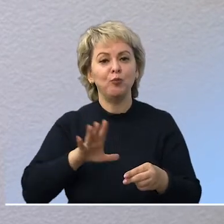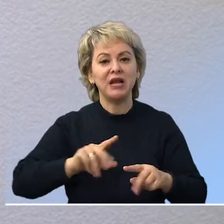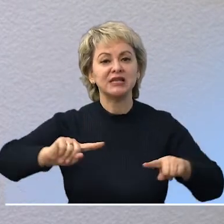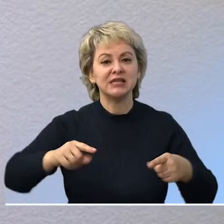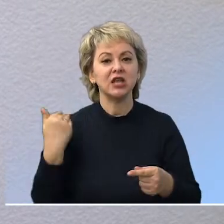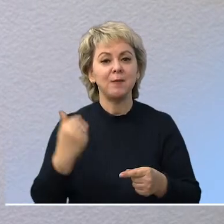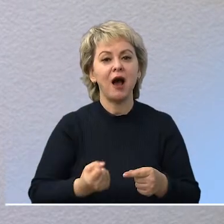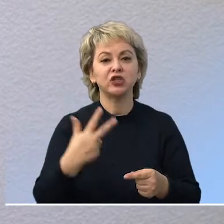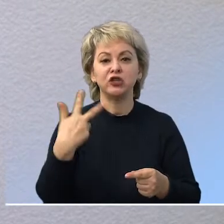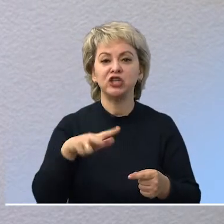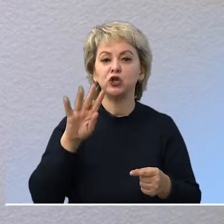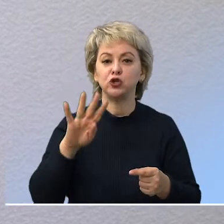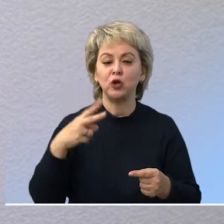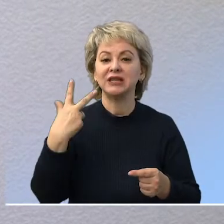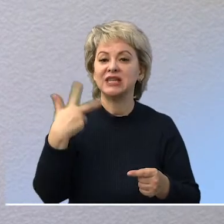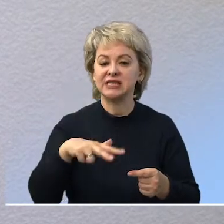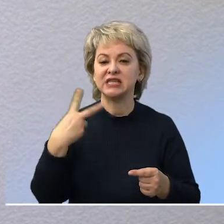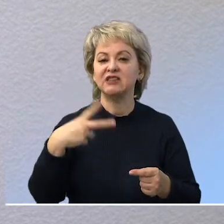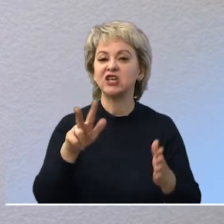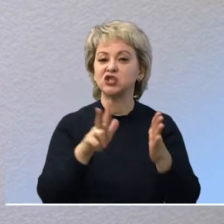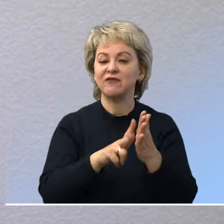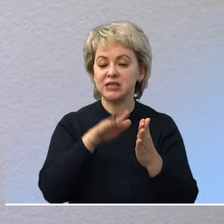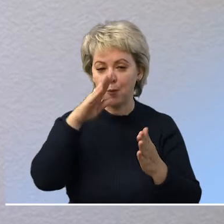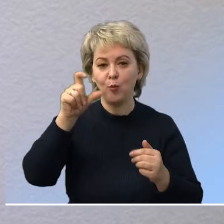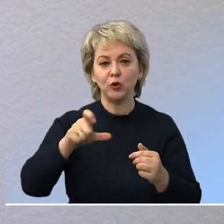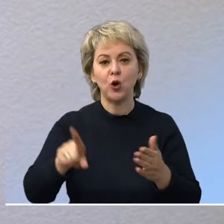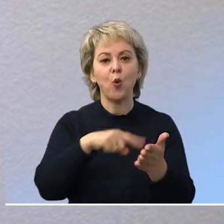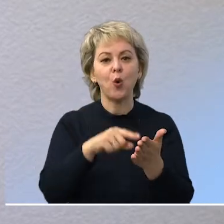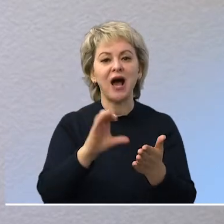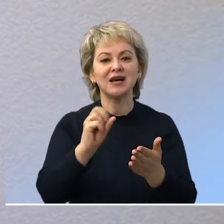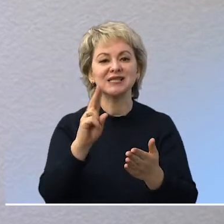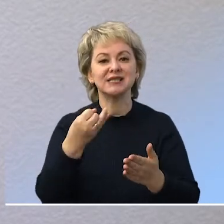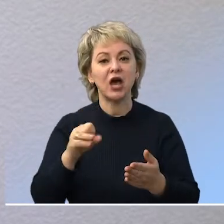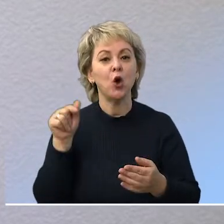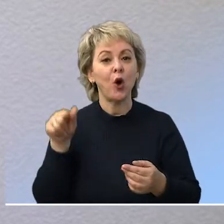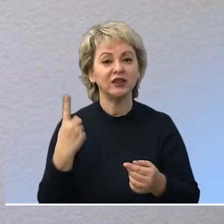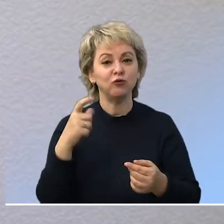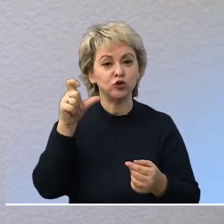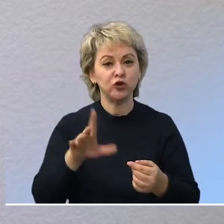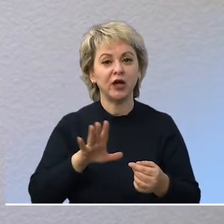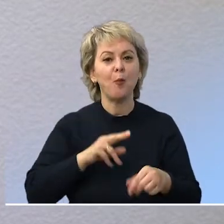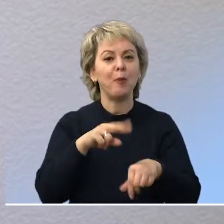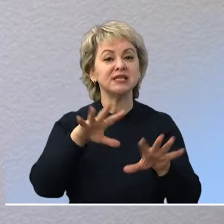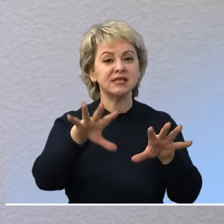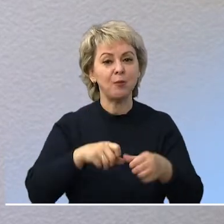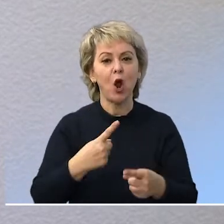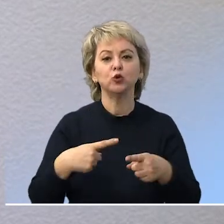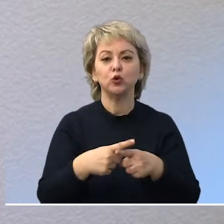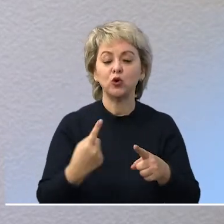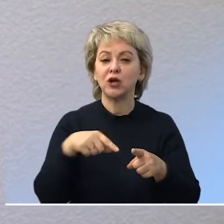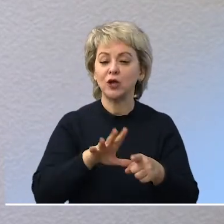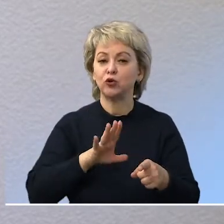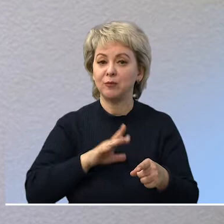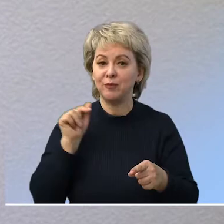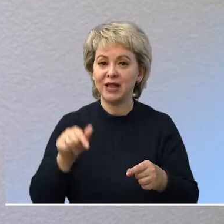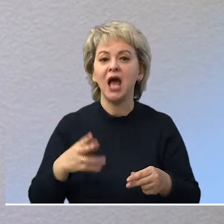задержаны. Ими оказались 34-, 30- и 28-летние жители города Аксая. У одного из подозреваемых полицейские изъяли нож,